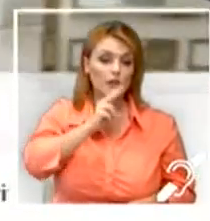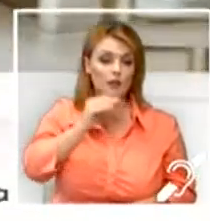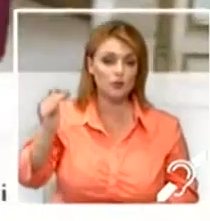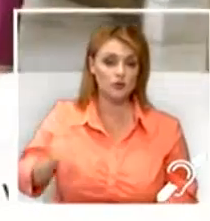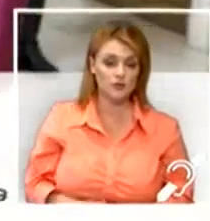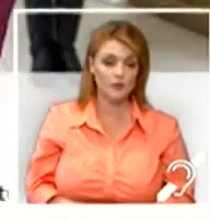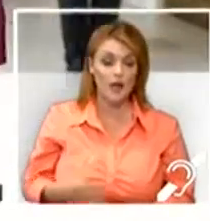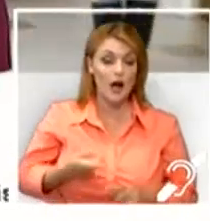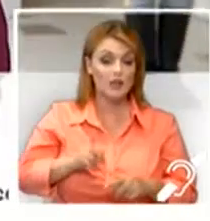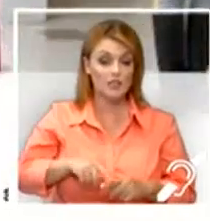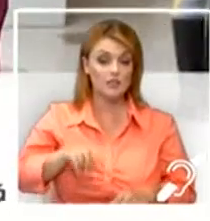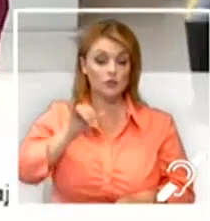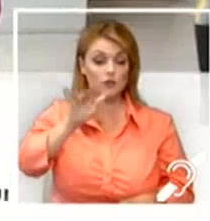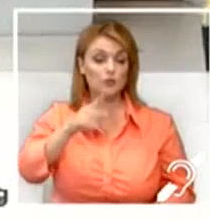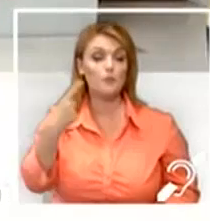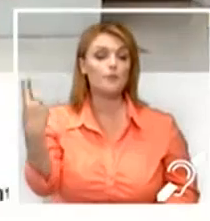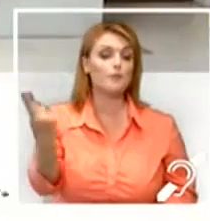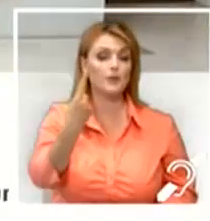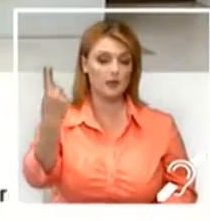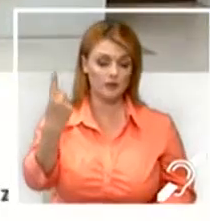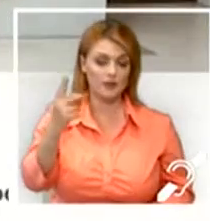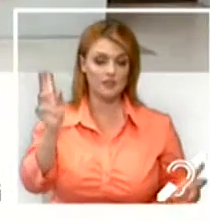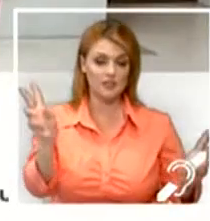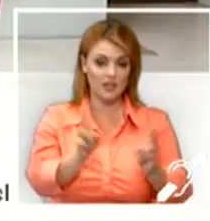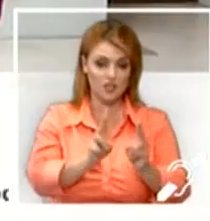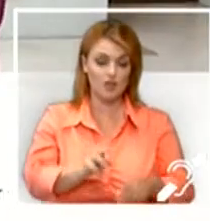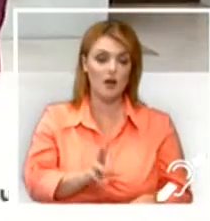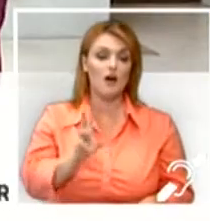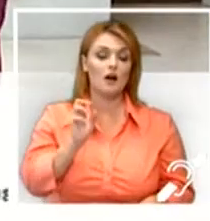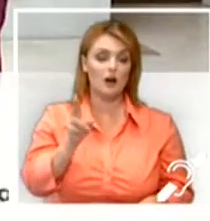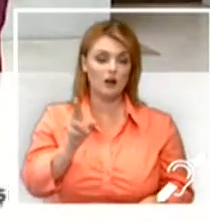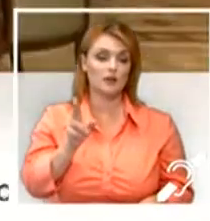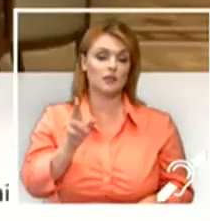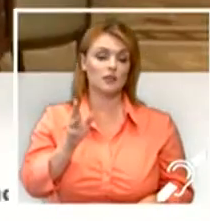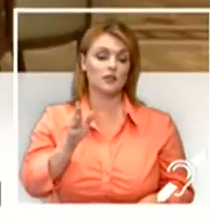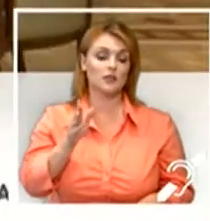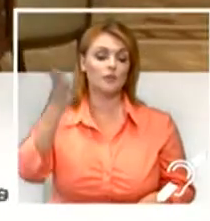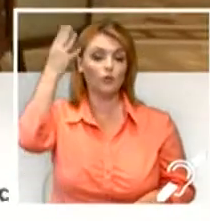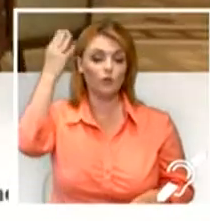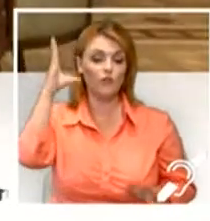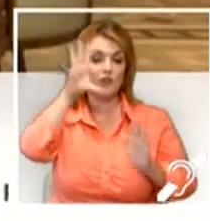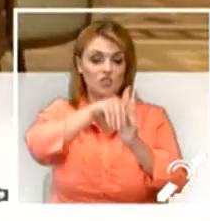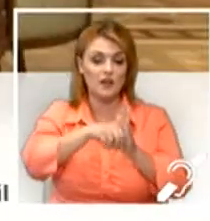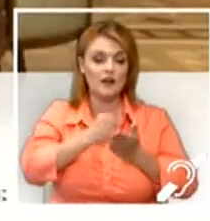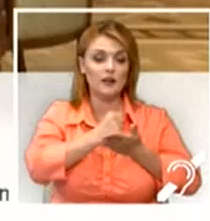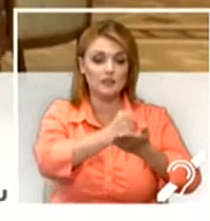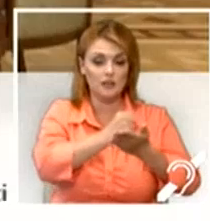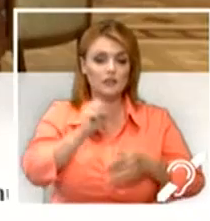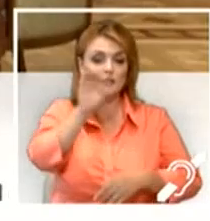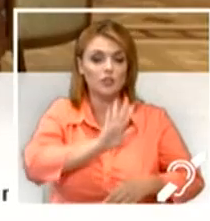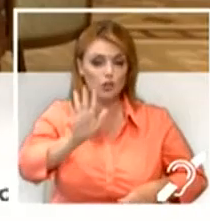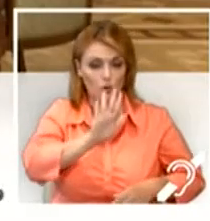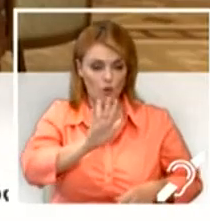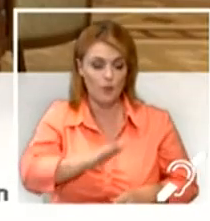Este prima întrevedere bilaterală de la acordarea Republicii Moldova statutului de candidat pentru aderarea la Uniunea Europeană.